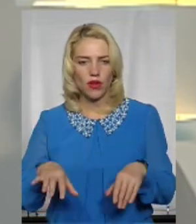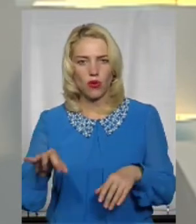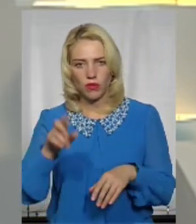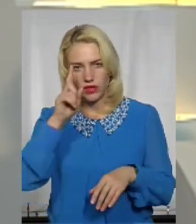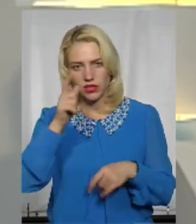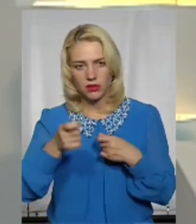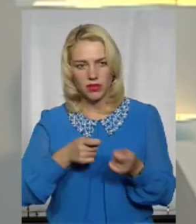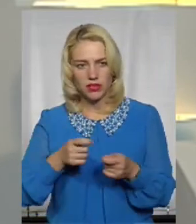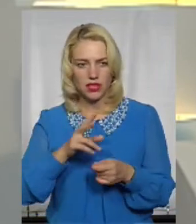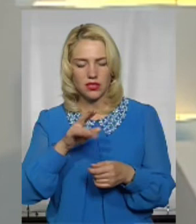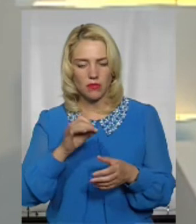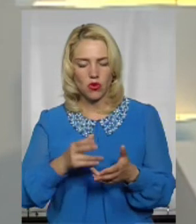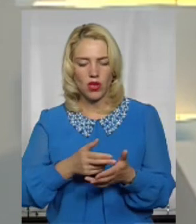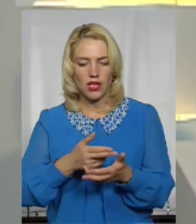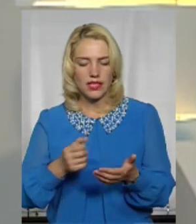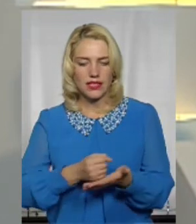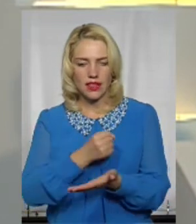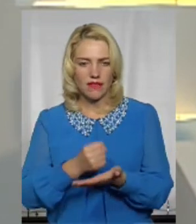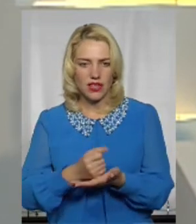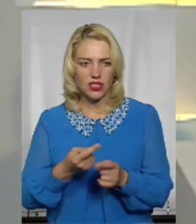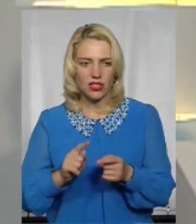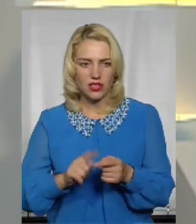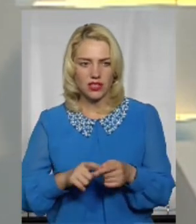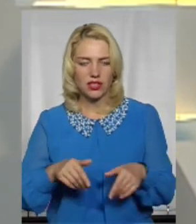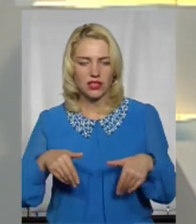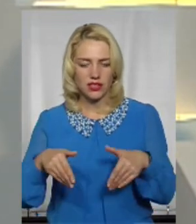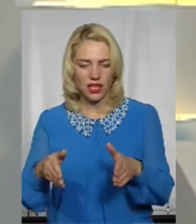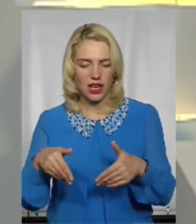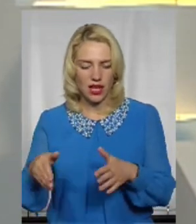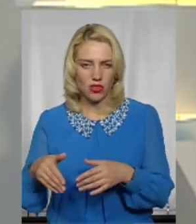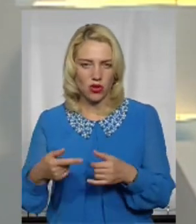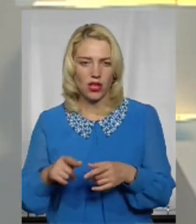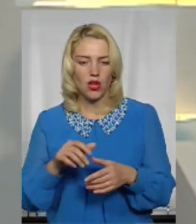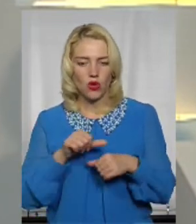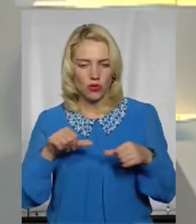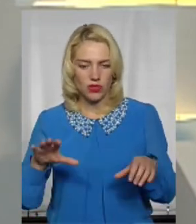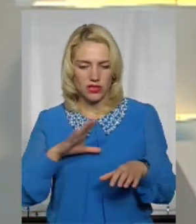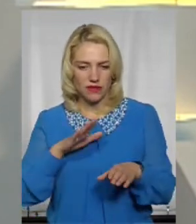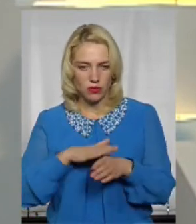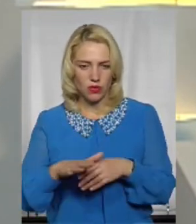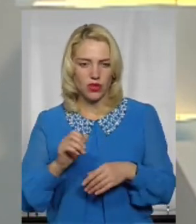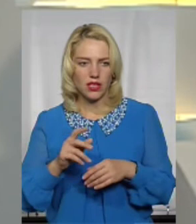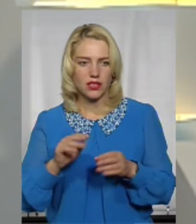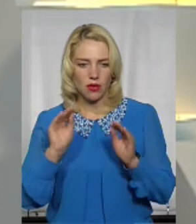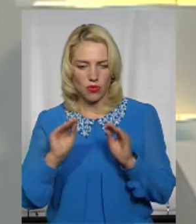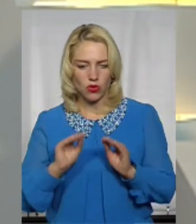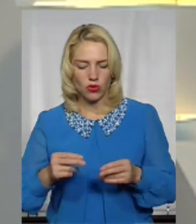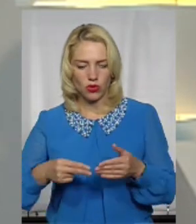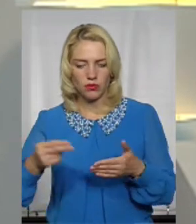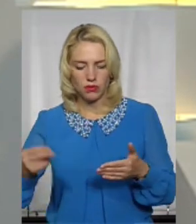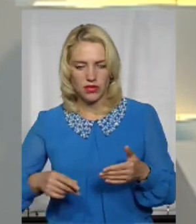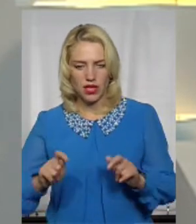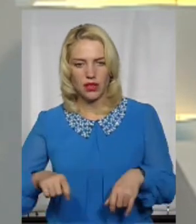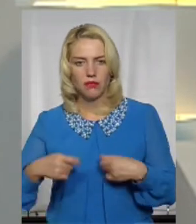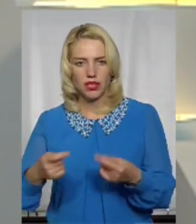державної адміністрації про затвердження цих ділянок як лотів. Тому комісія відбулася, протокол ми підписали, передали, і